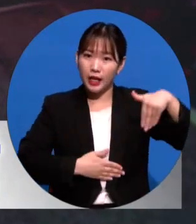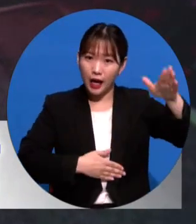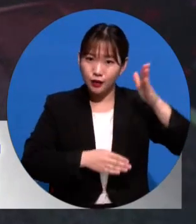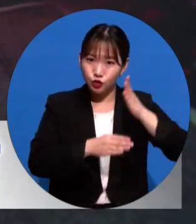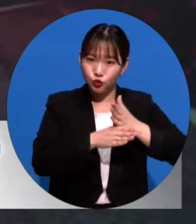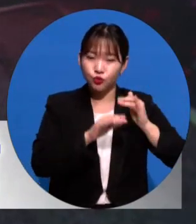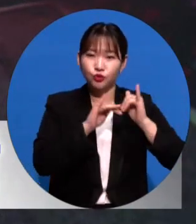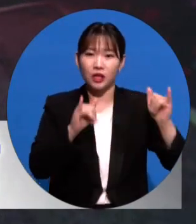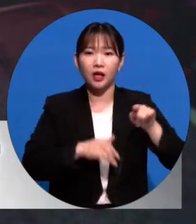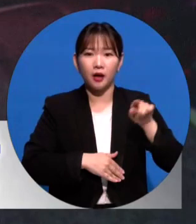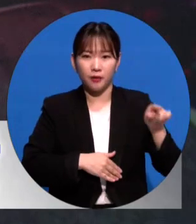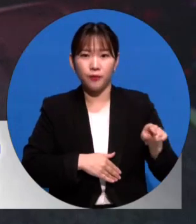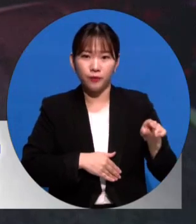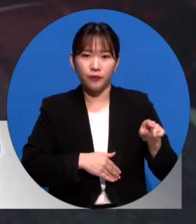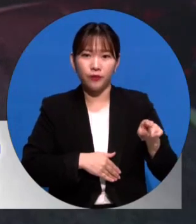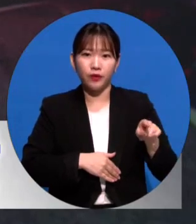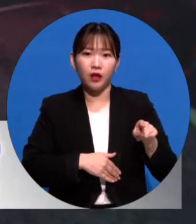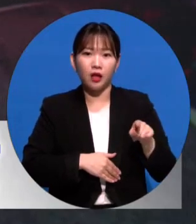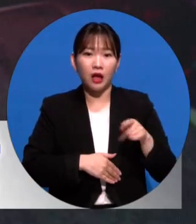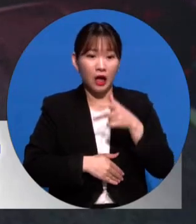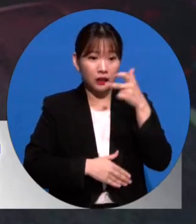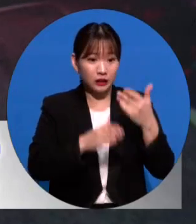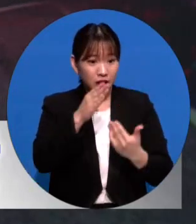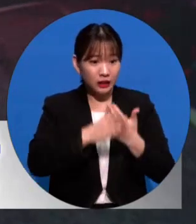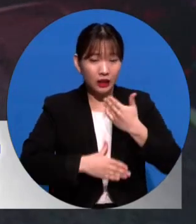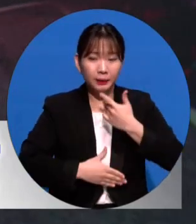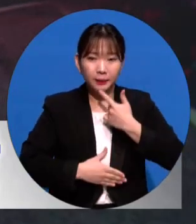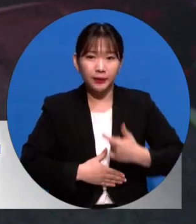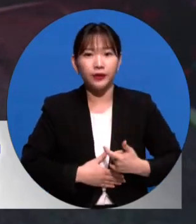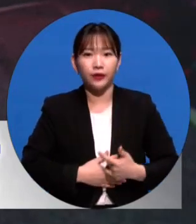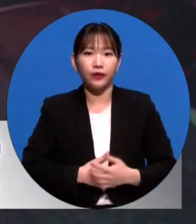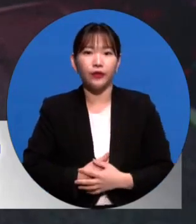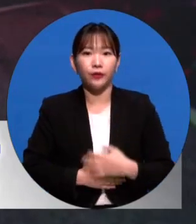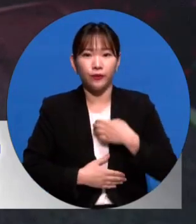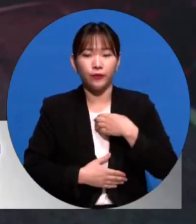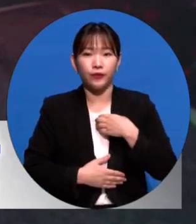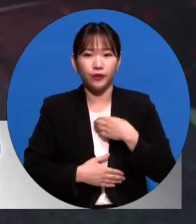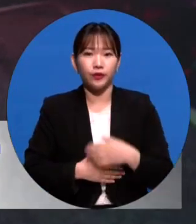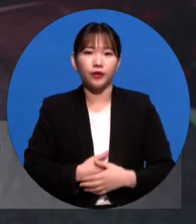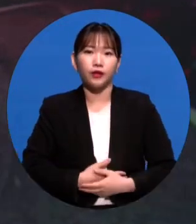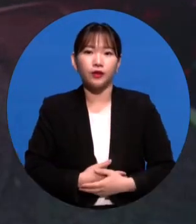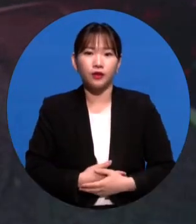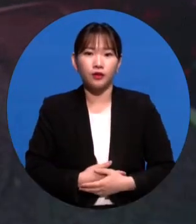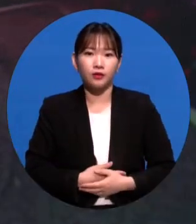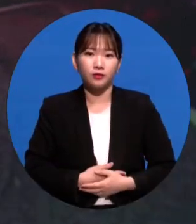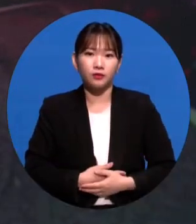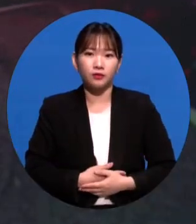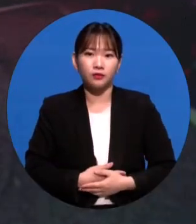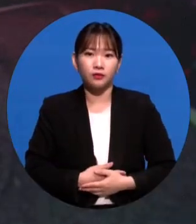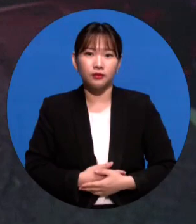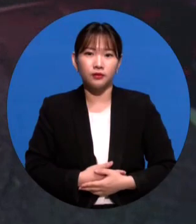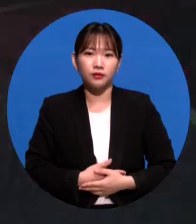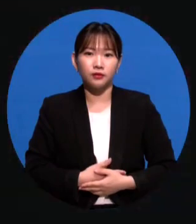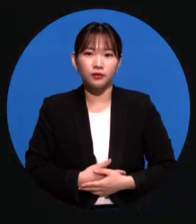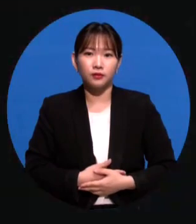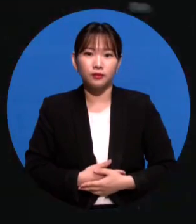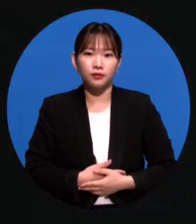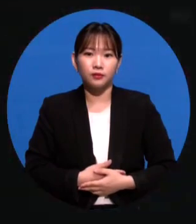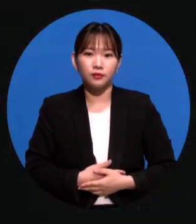가던 주민들이었는데 하마터면 대형 인명피해로 이어질 뻔했습니다. 박종호 기자입니다.